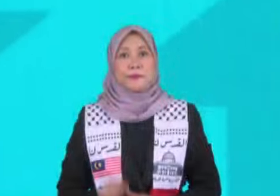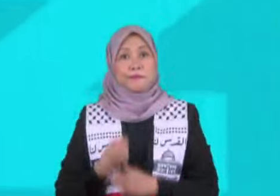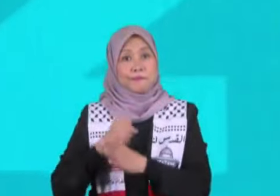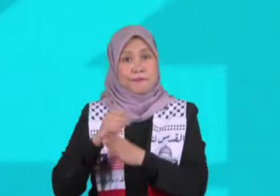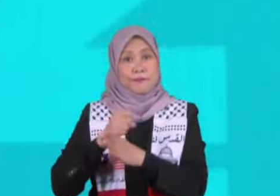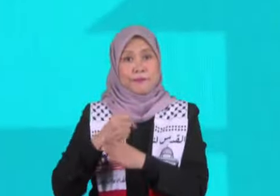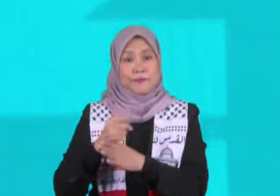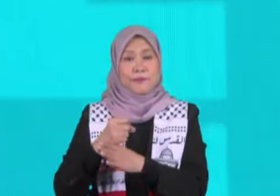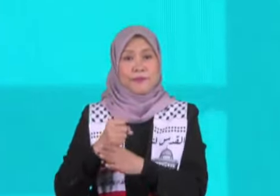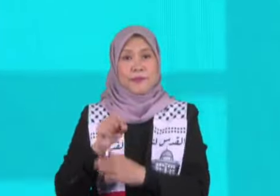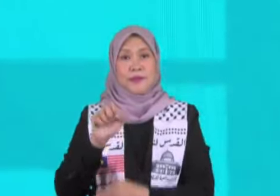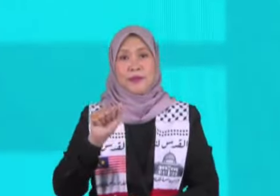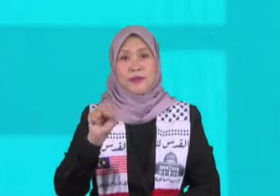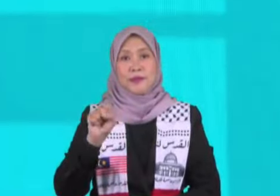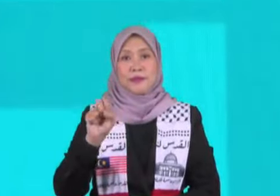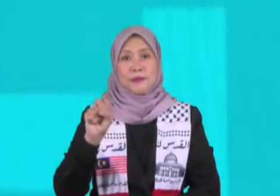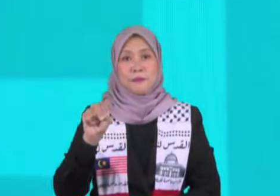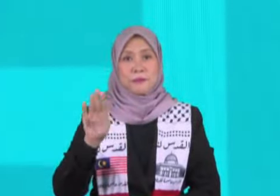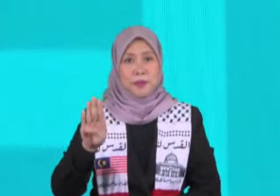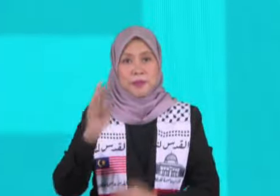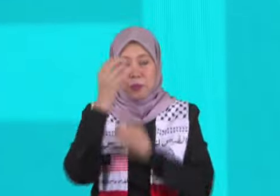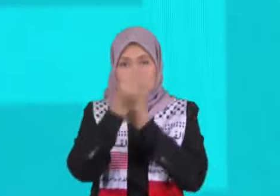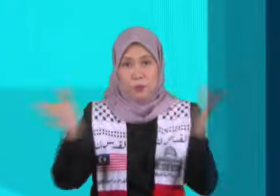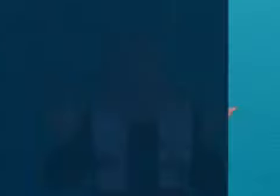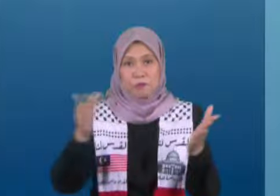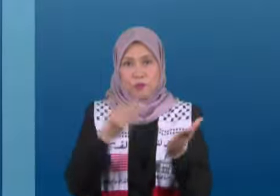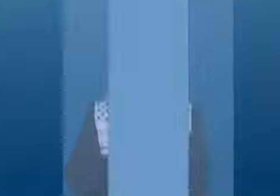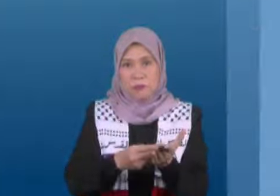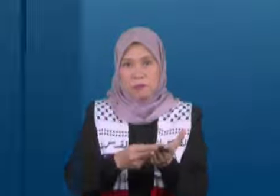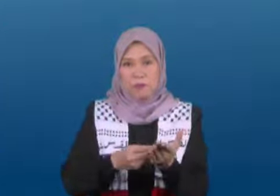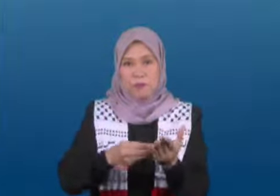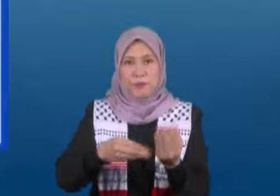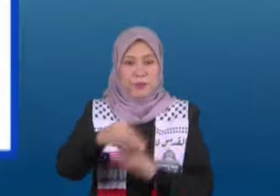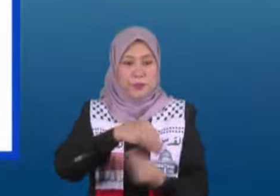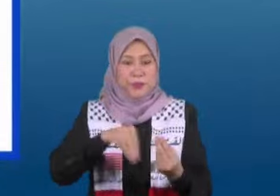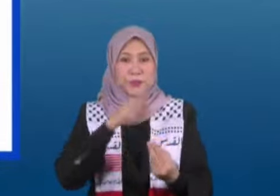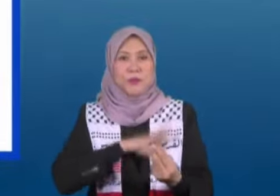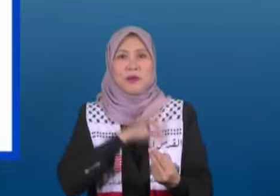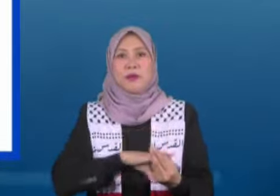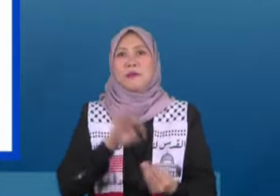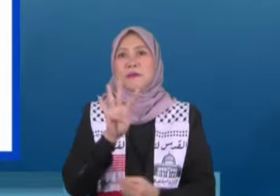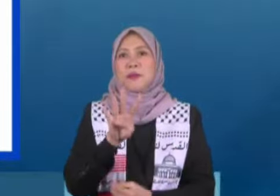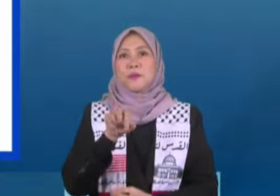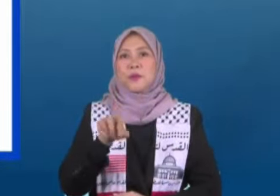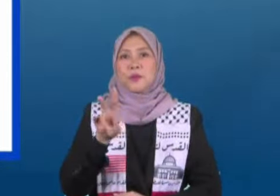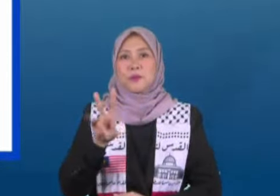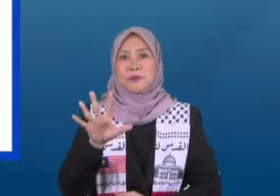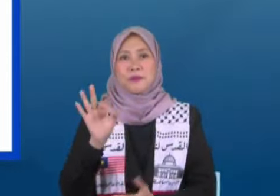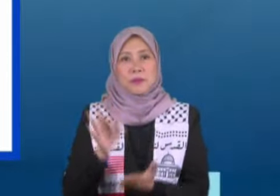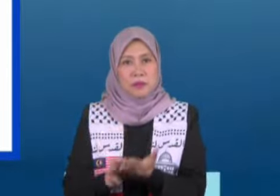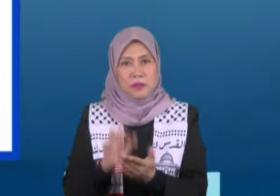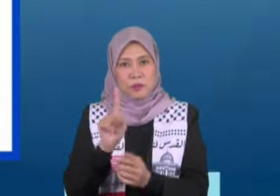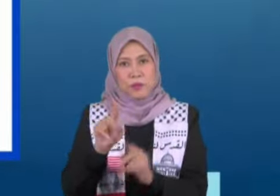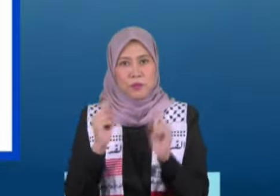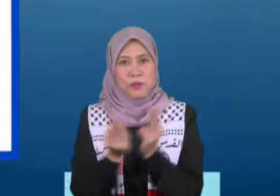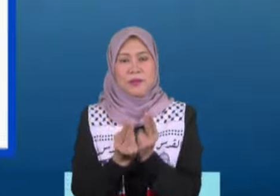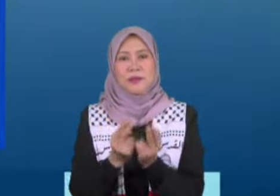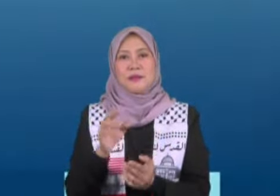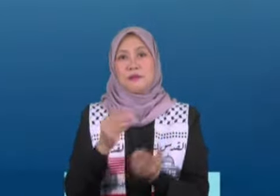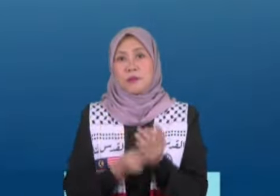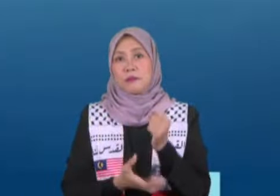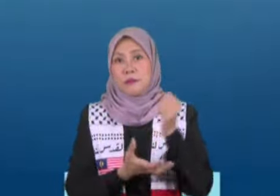Amanah Saham Nasional Berhad ASNB umum agihan pendapatan sebanyak 4.75 sen seunit bagi dana